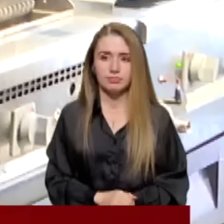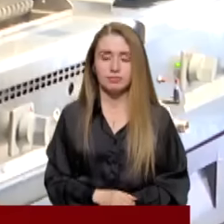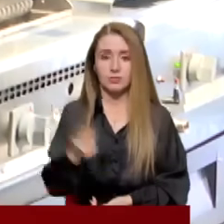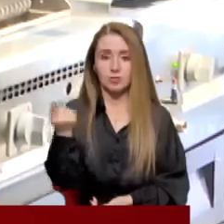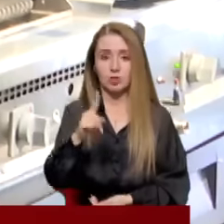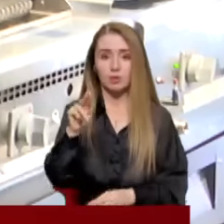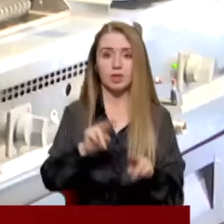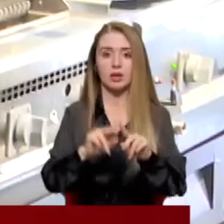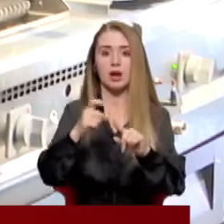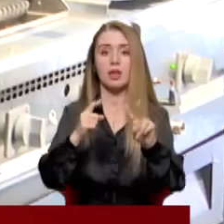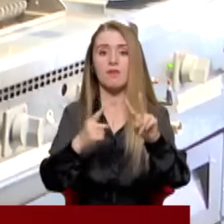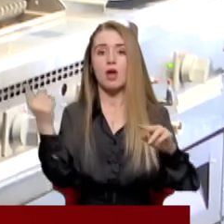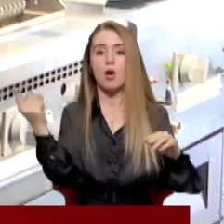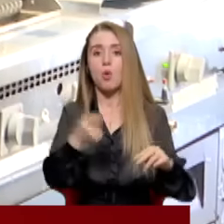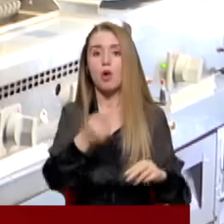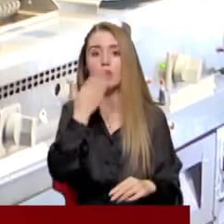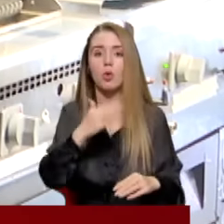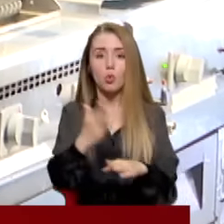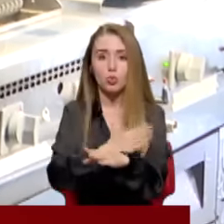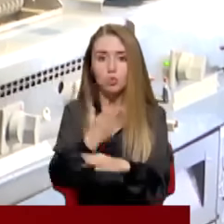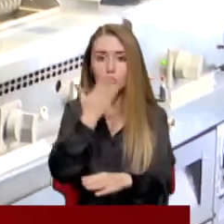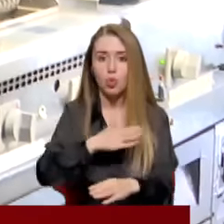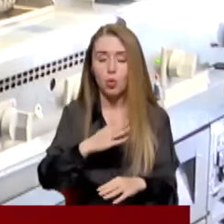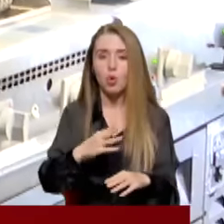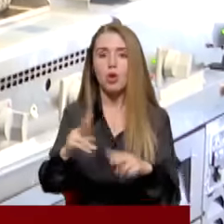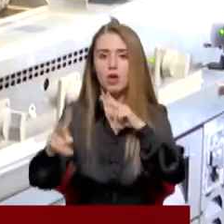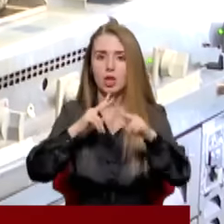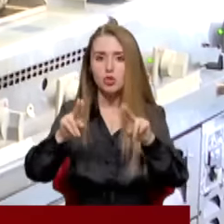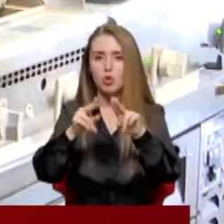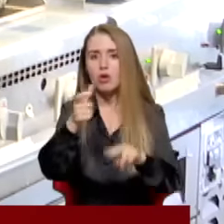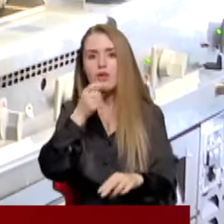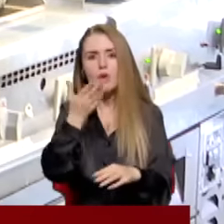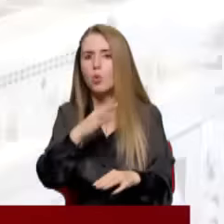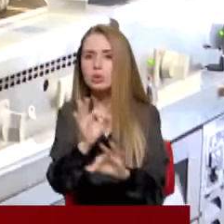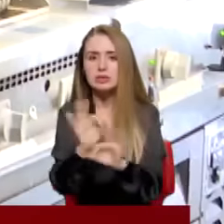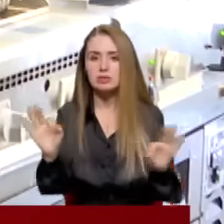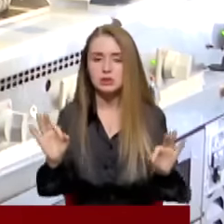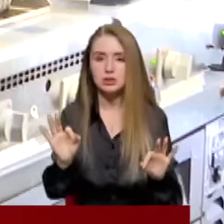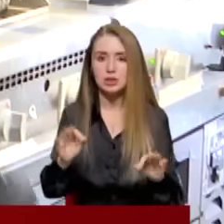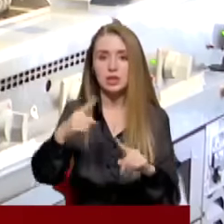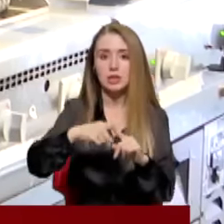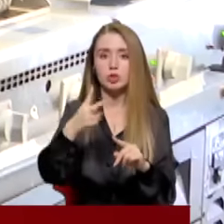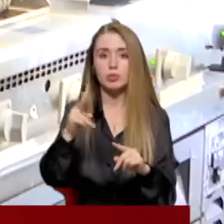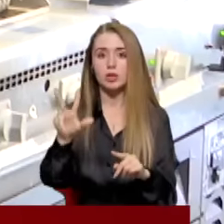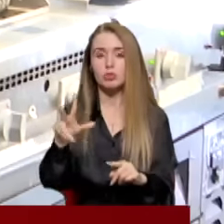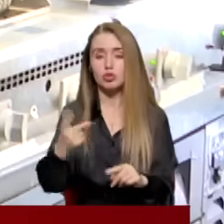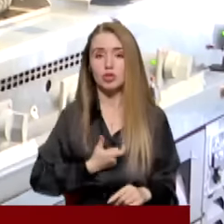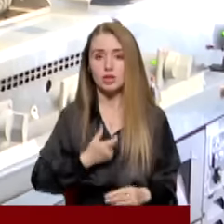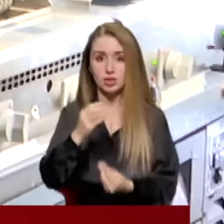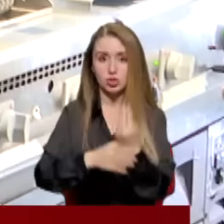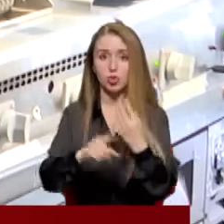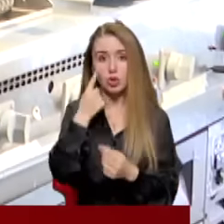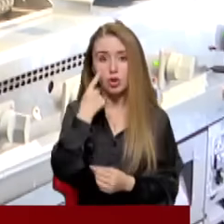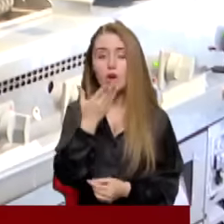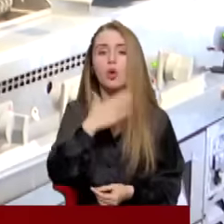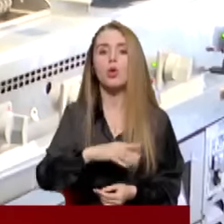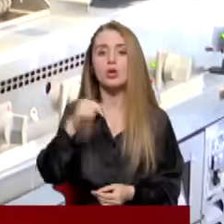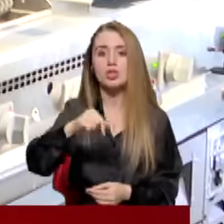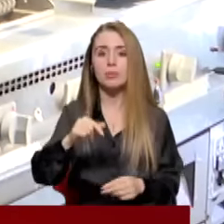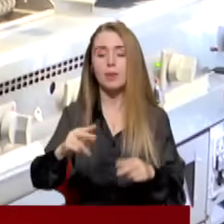%1 KDV oranlı hiçbir ürün yok. Restoran ve kafeler mi? Hiçbir ürün yok. Hiç mi yok? Yok. Temmuz 2023'te çıkan yasaya göre artık yok. Ve şu